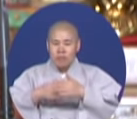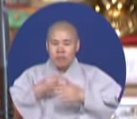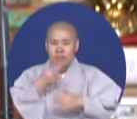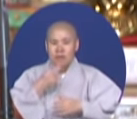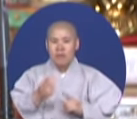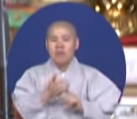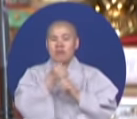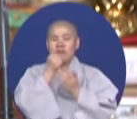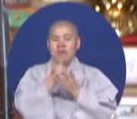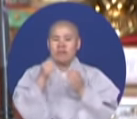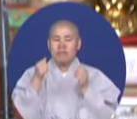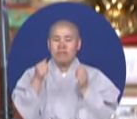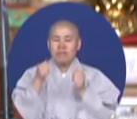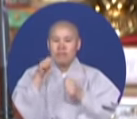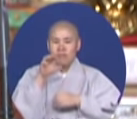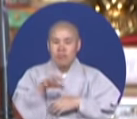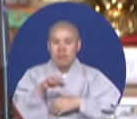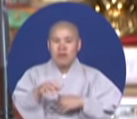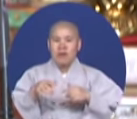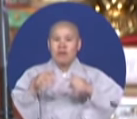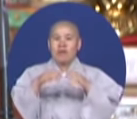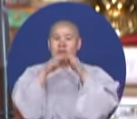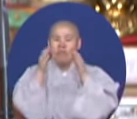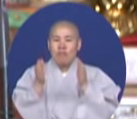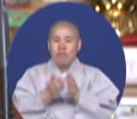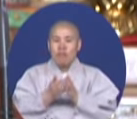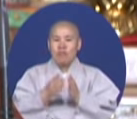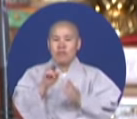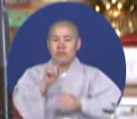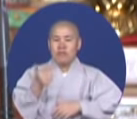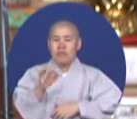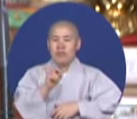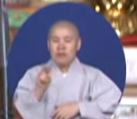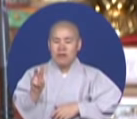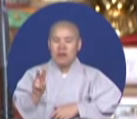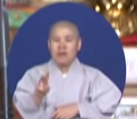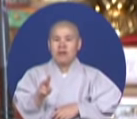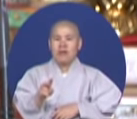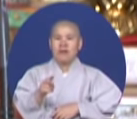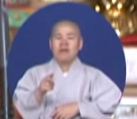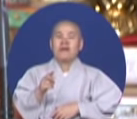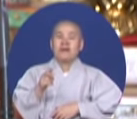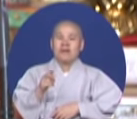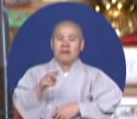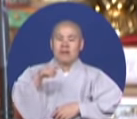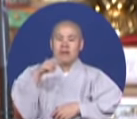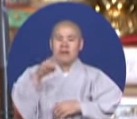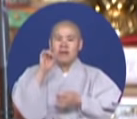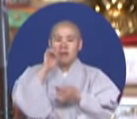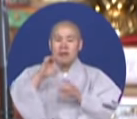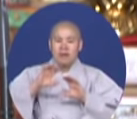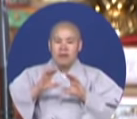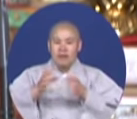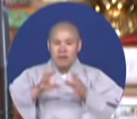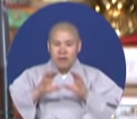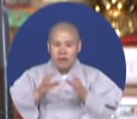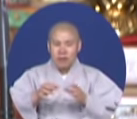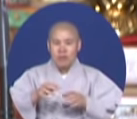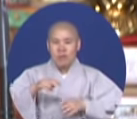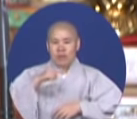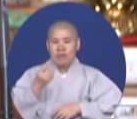부처님 도량은 전부 반야도량이고 전부 전각도량이고 전부 극락도량이고 전부 도솔도량이에요.